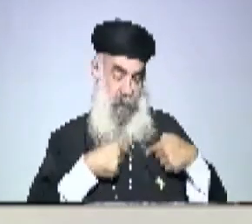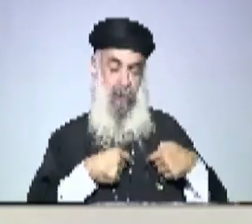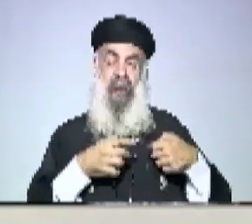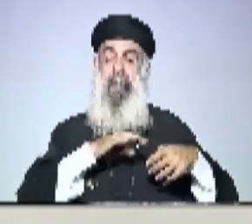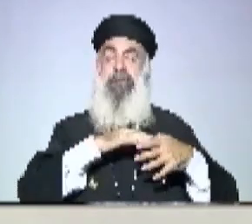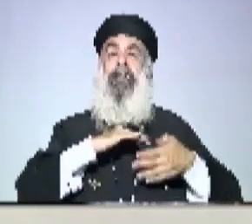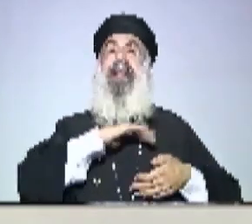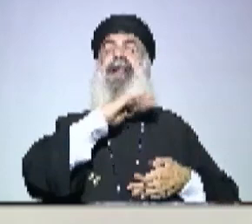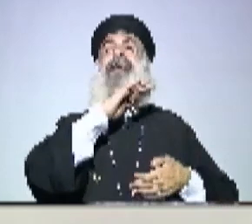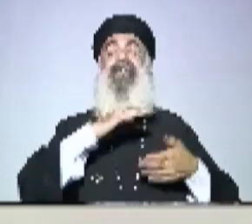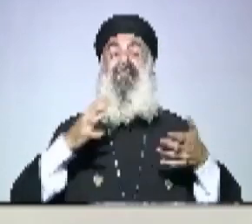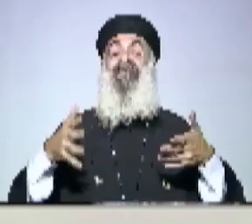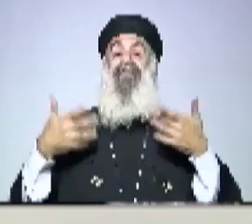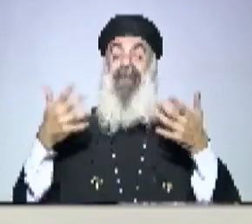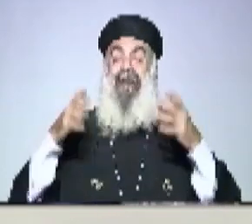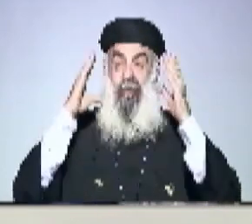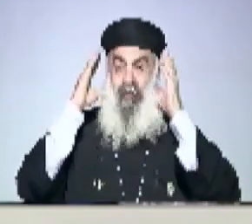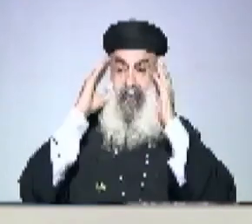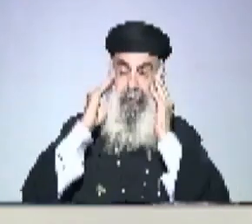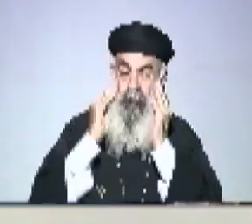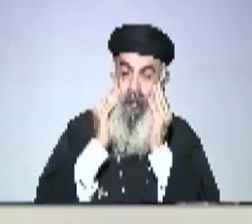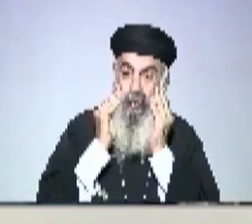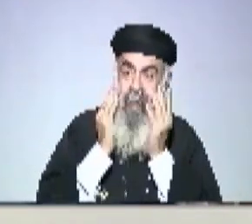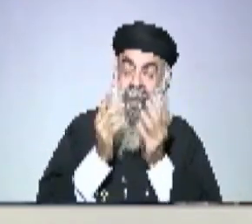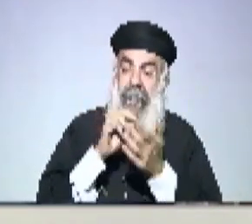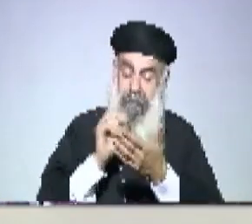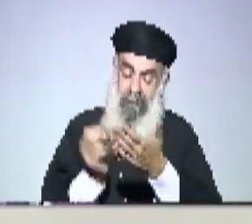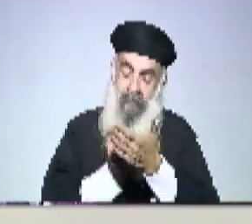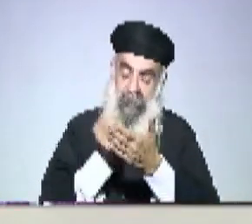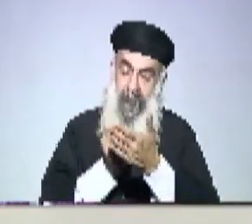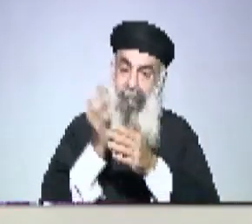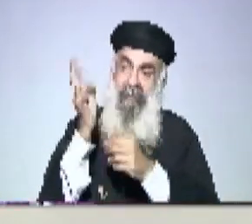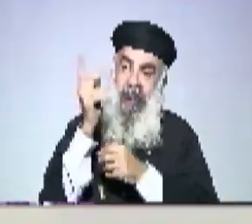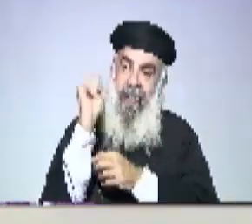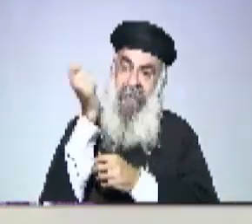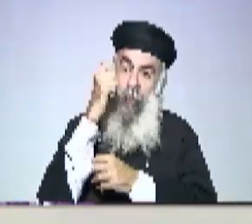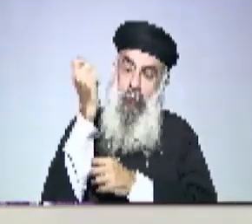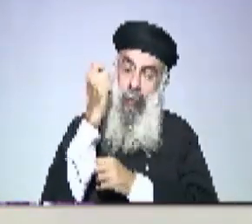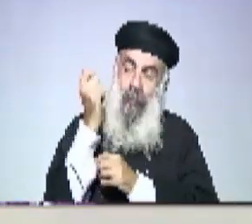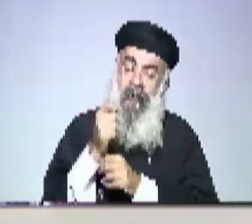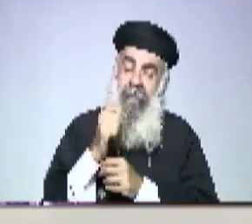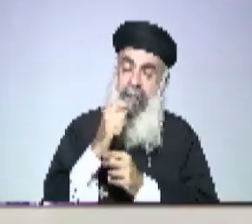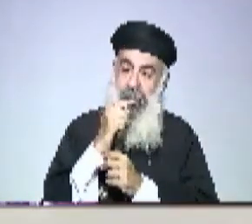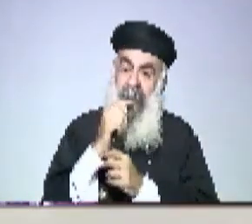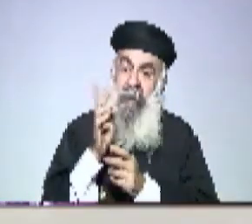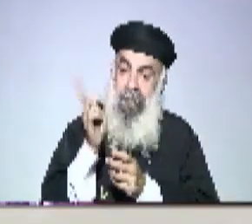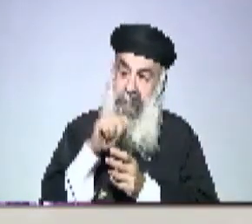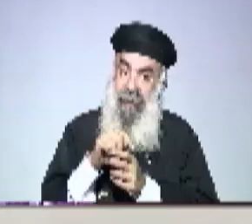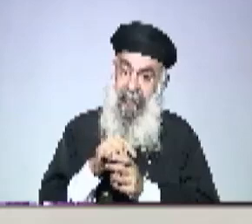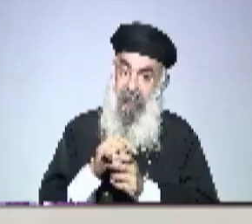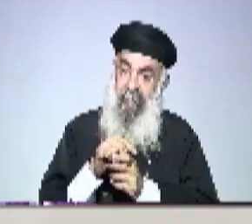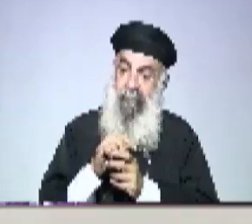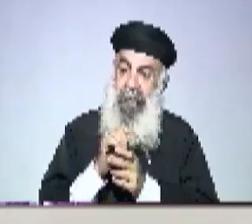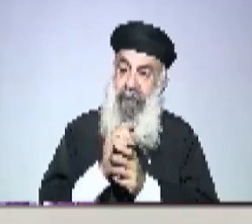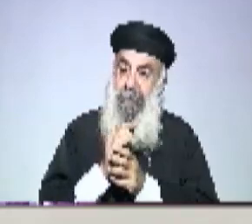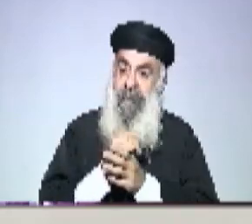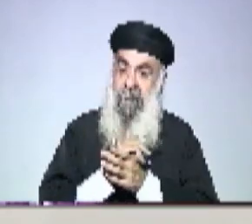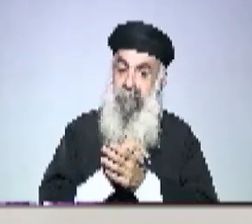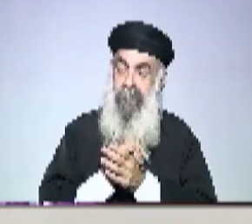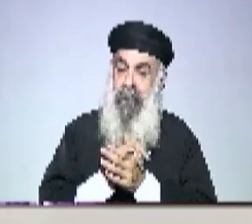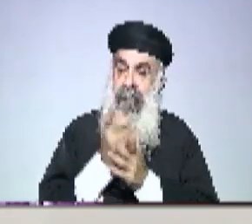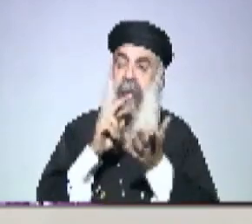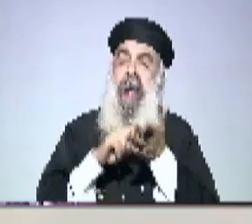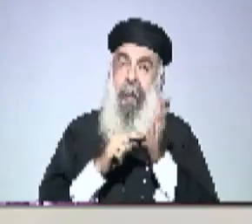بالفرح والنعيم عامل زي مزمور بيقول مع انه لم يترك اسف سفر